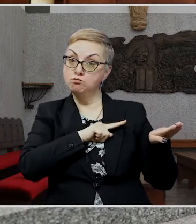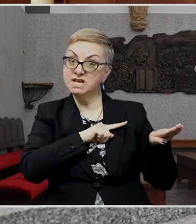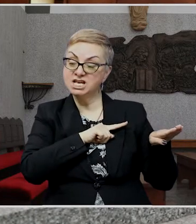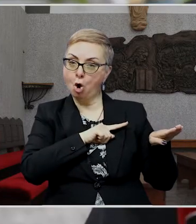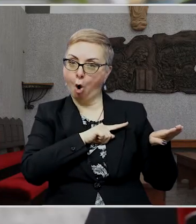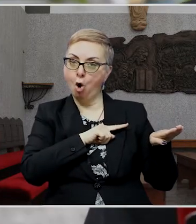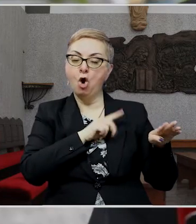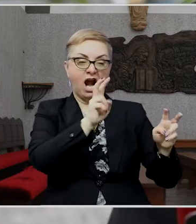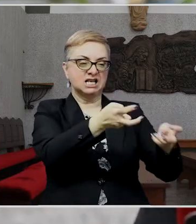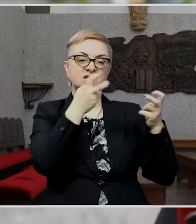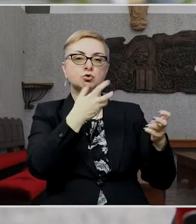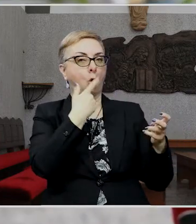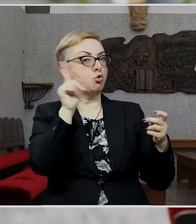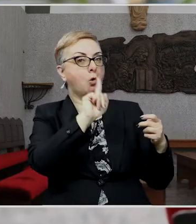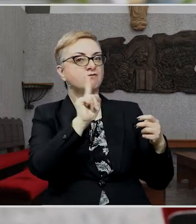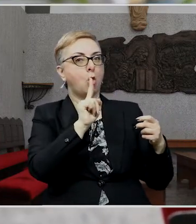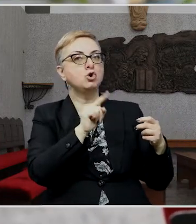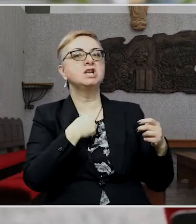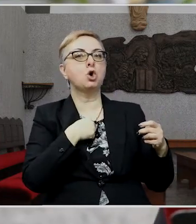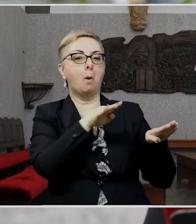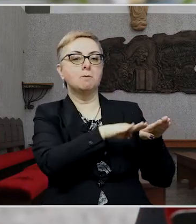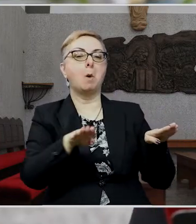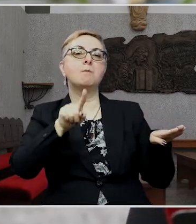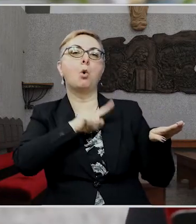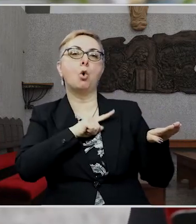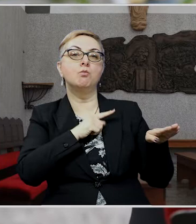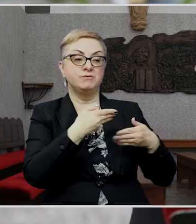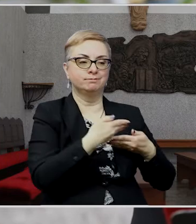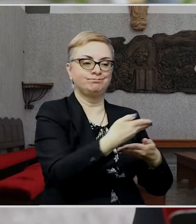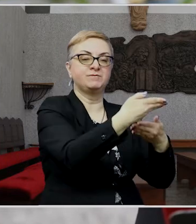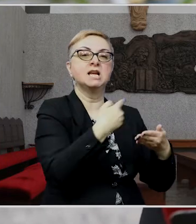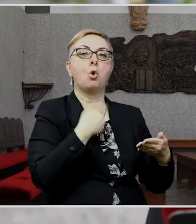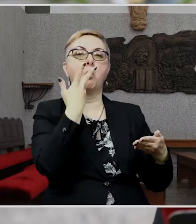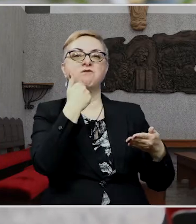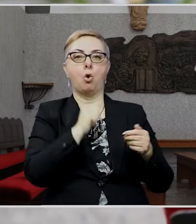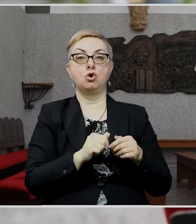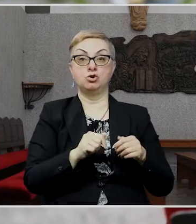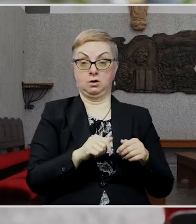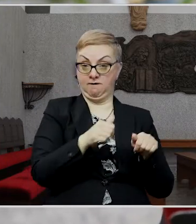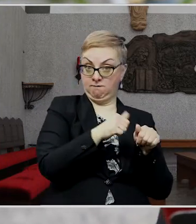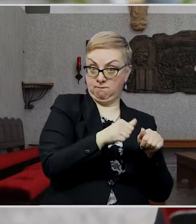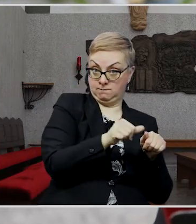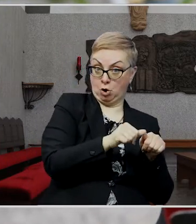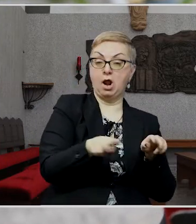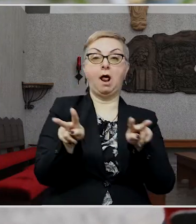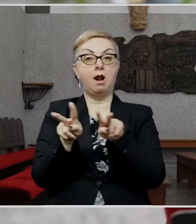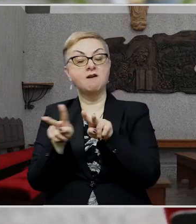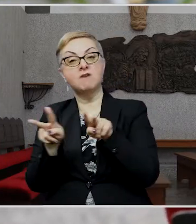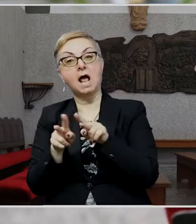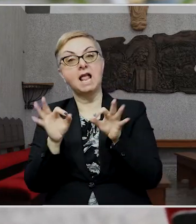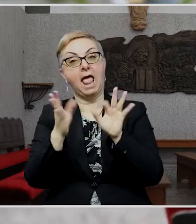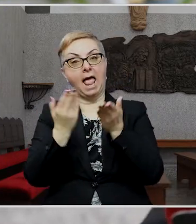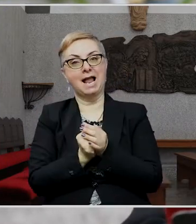ma servì il mio popolo ecco fratelli sorelle e questa è